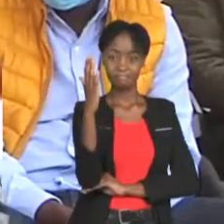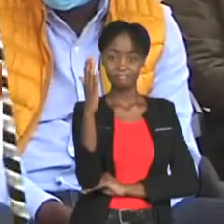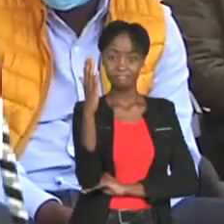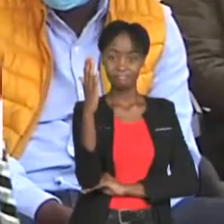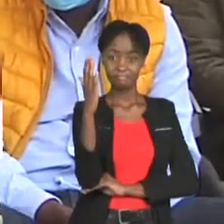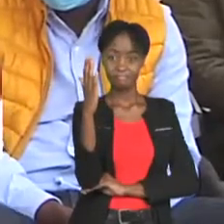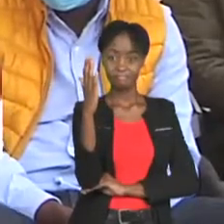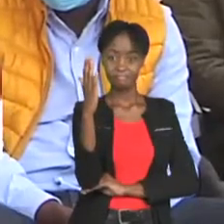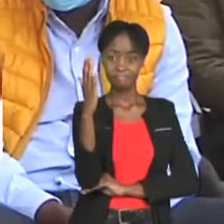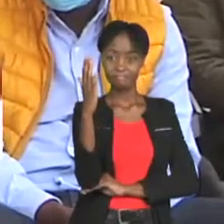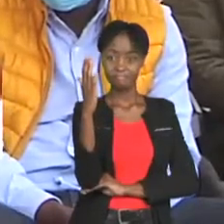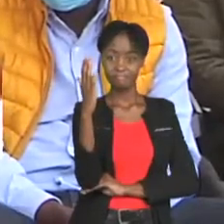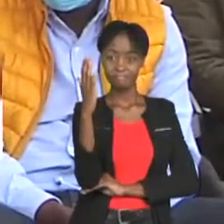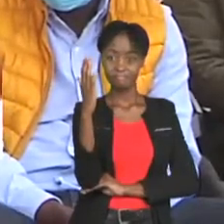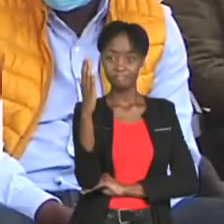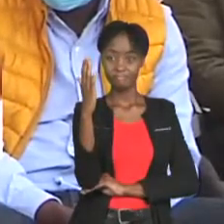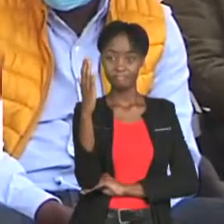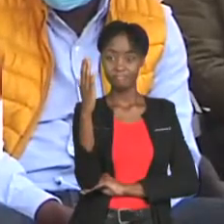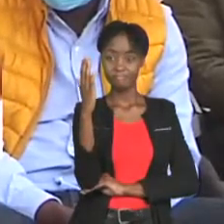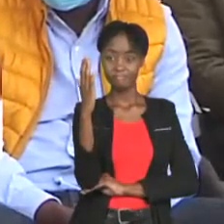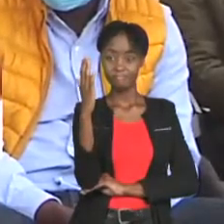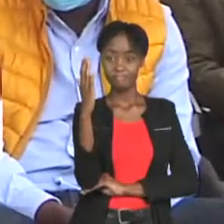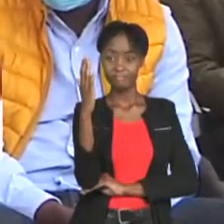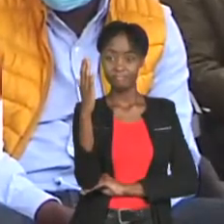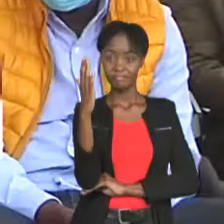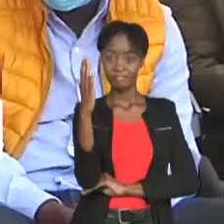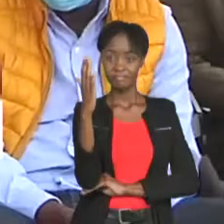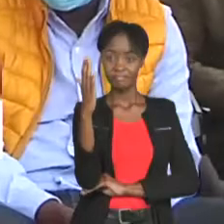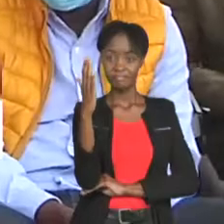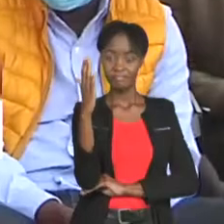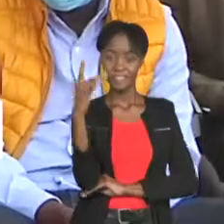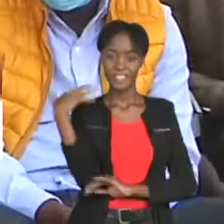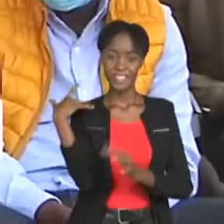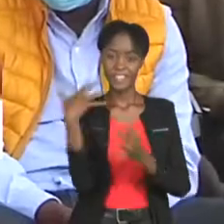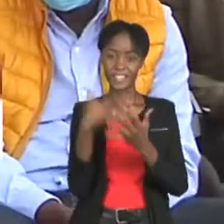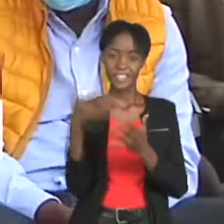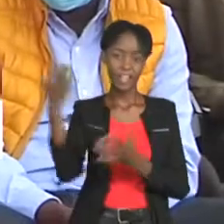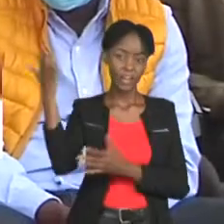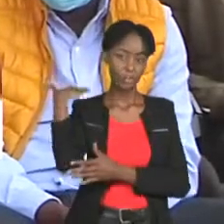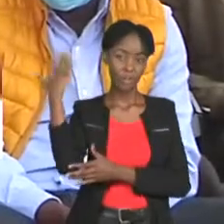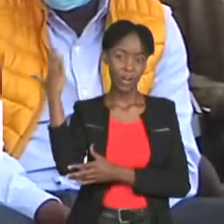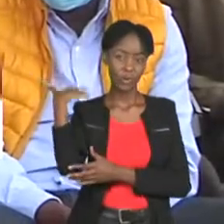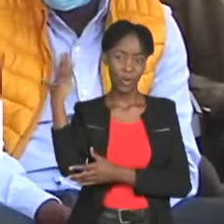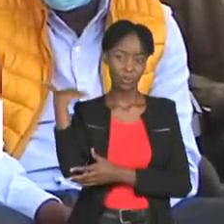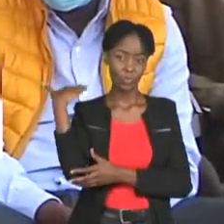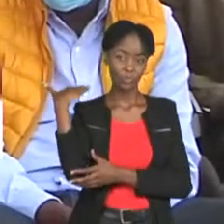vile mmekuwa mkifanya tangu miaka zilizopita.